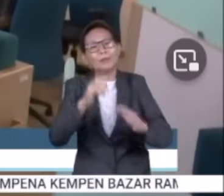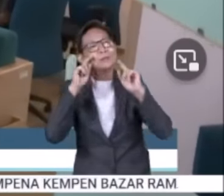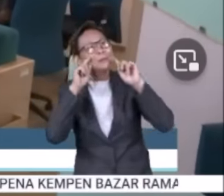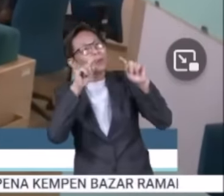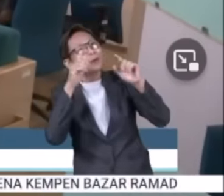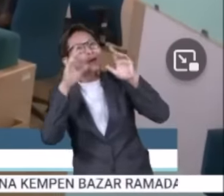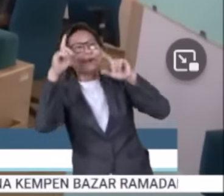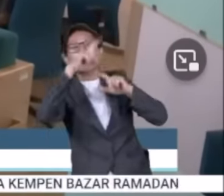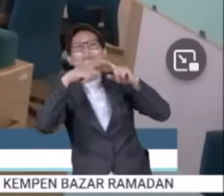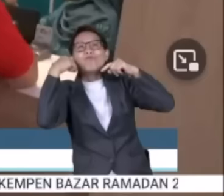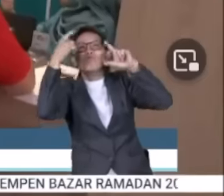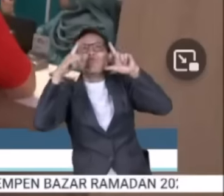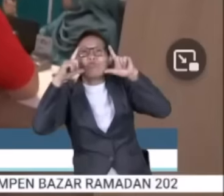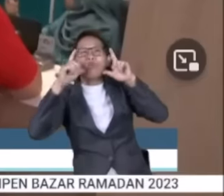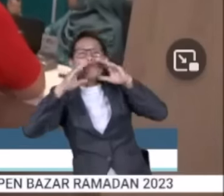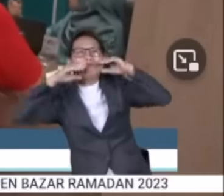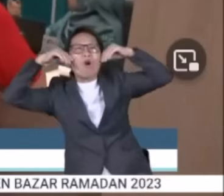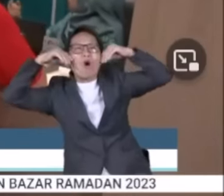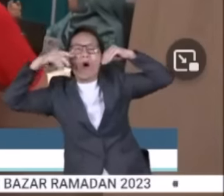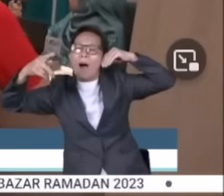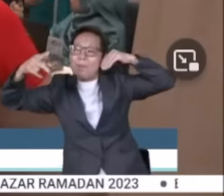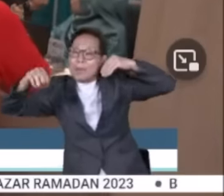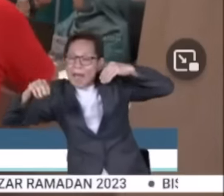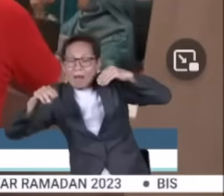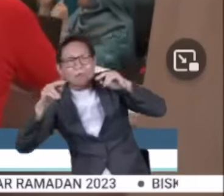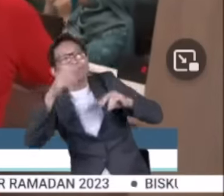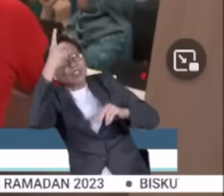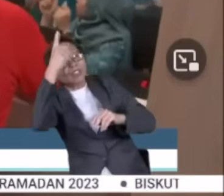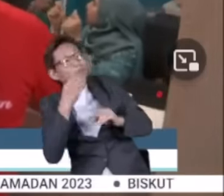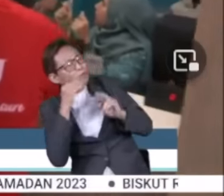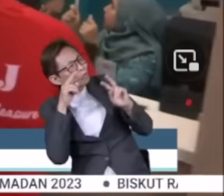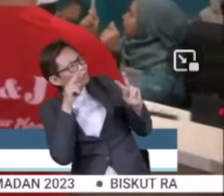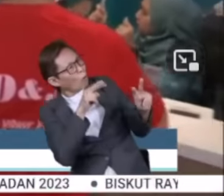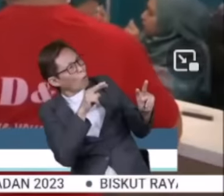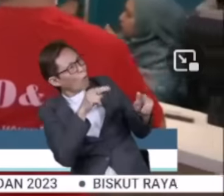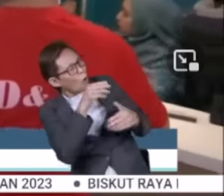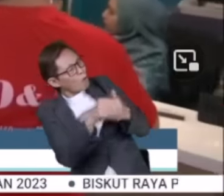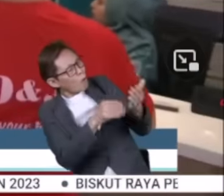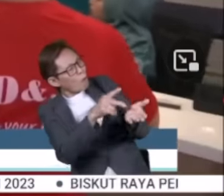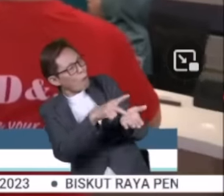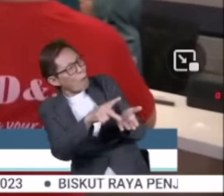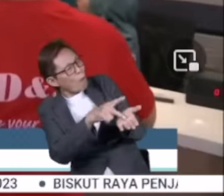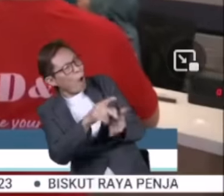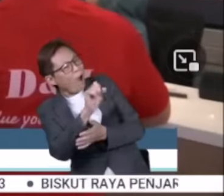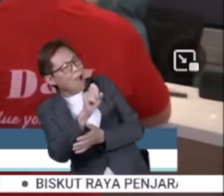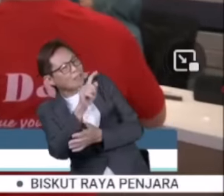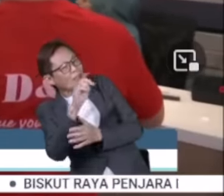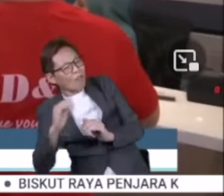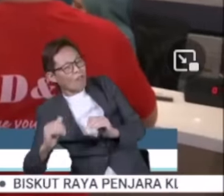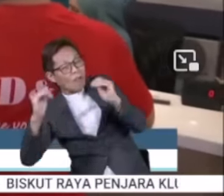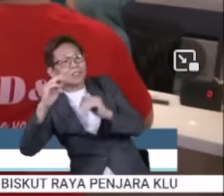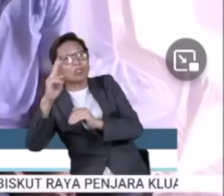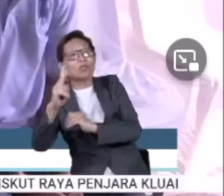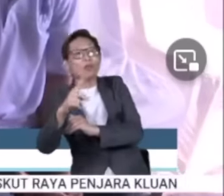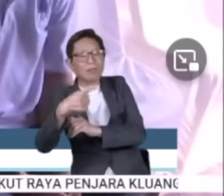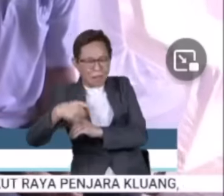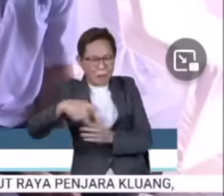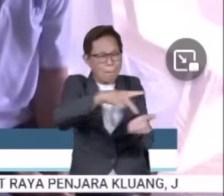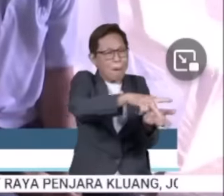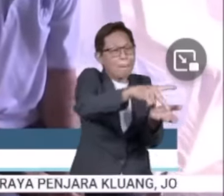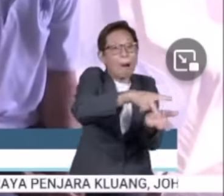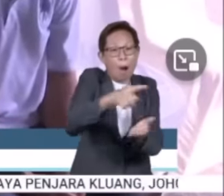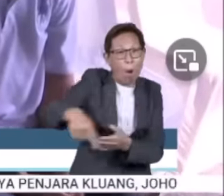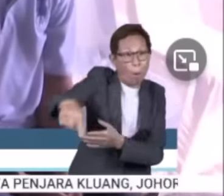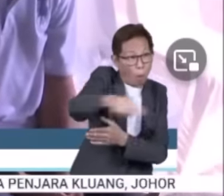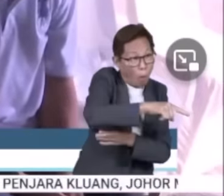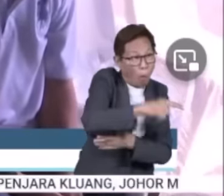wajah mereka apabila Perdana Menteri turun padang untuk menyaksikan sendiri proses pembayaran STR Fasa 2 kepada mereka.